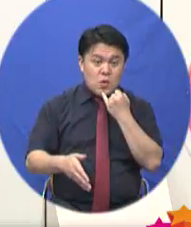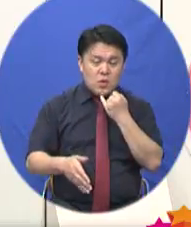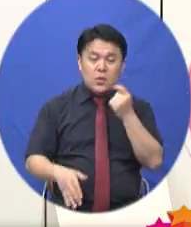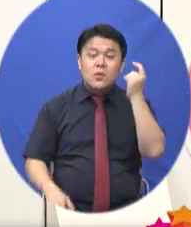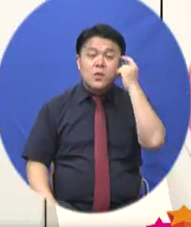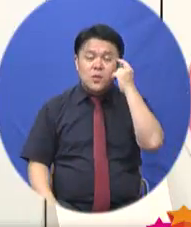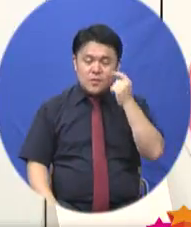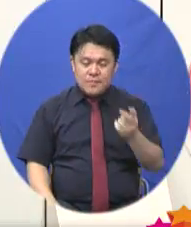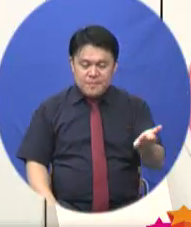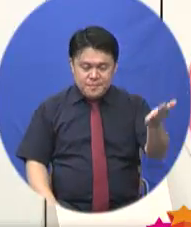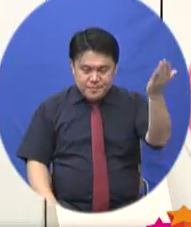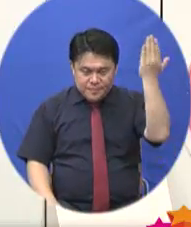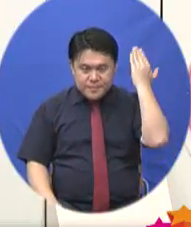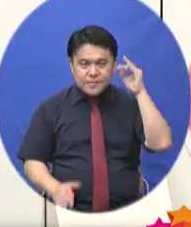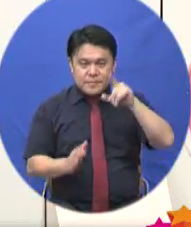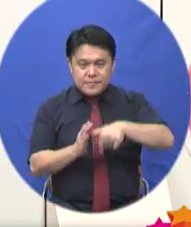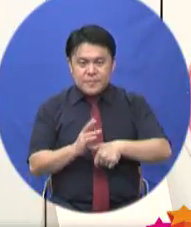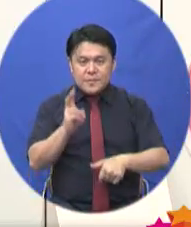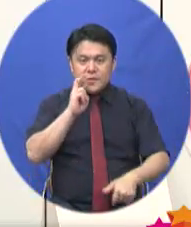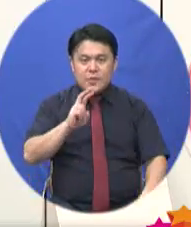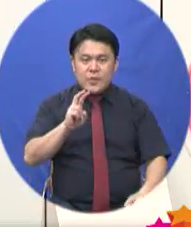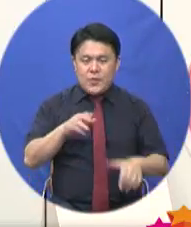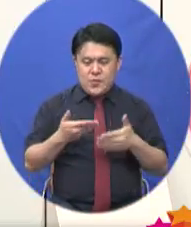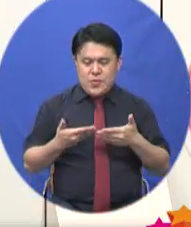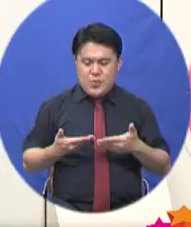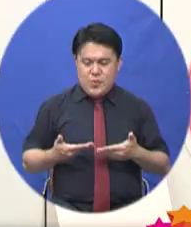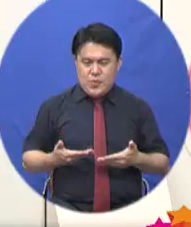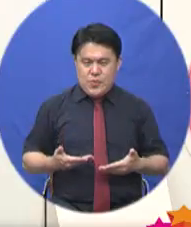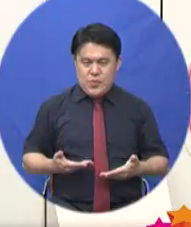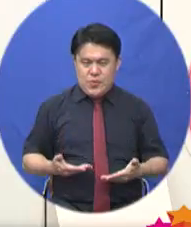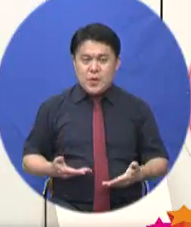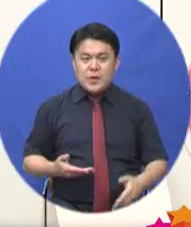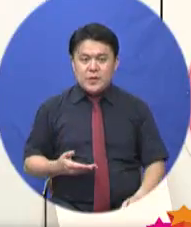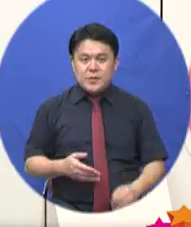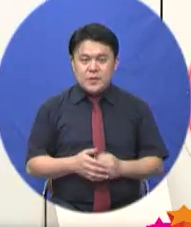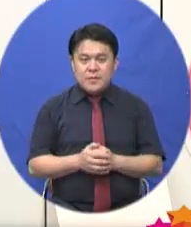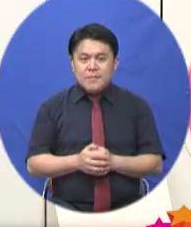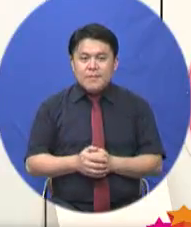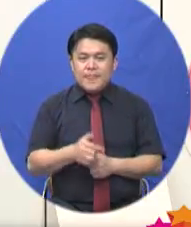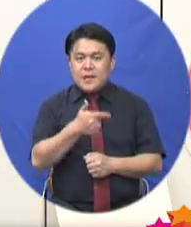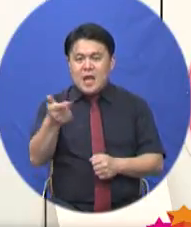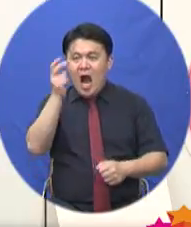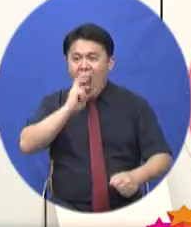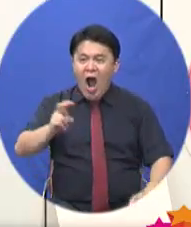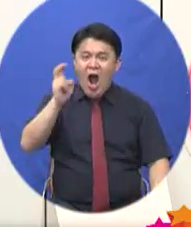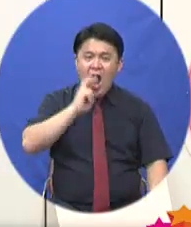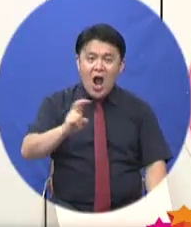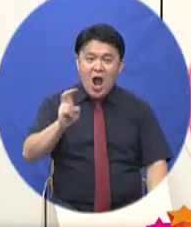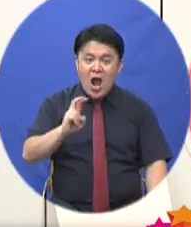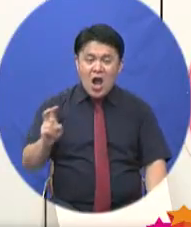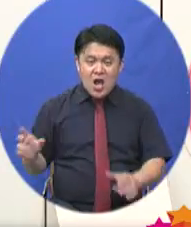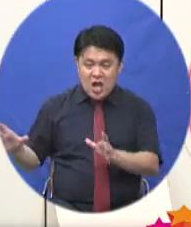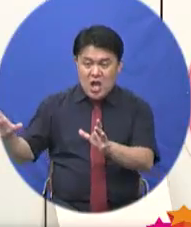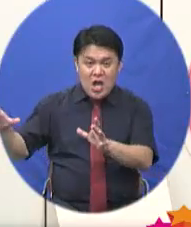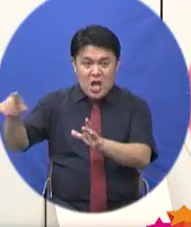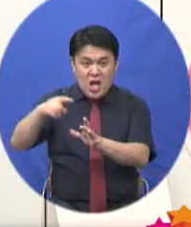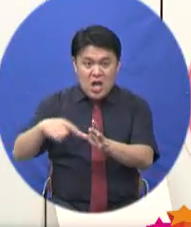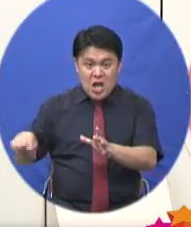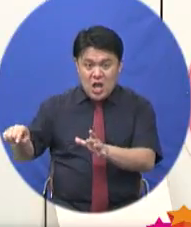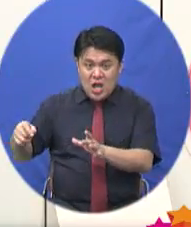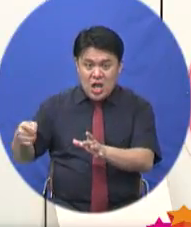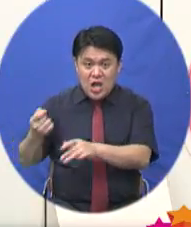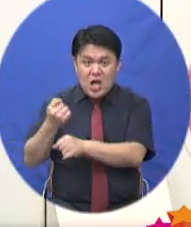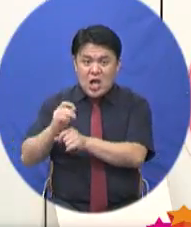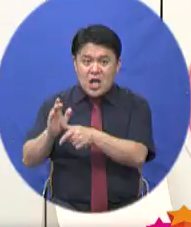그건 왜냐하면 그 당시에도요. 네. 찬찬히 해야 됩니다. 유성지판 시절에. 네. 이게 크게 하면요. 원판을 깎을